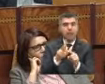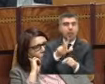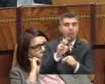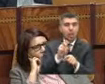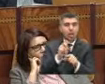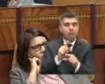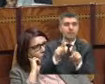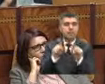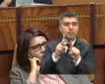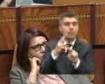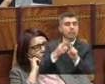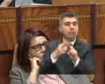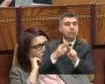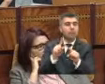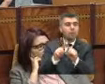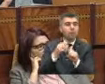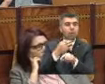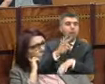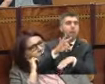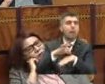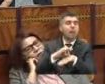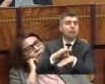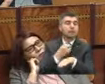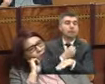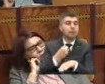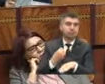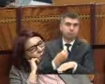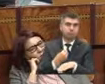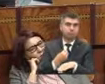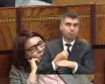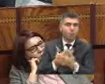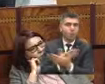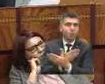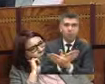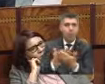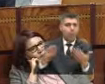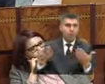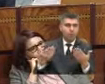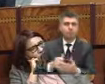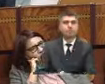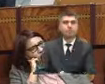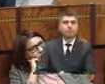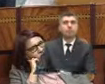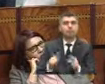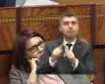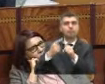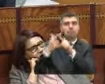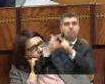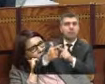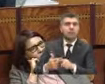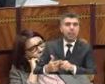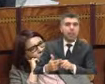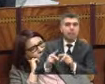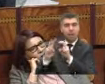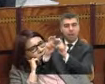مريضه ودازت الوقت ديال الاحتضار على جميع المستويات، لا بالنسبه للميزانيه اللي هي جد